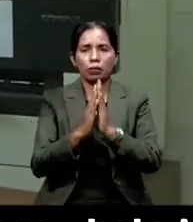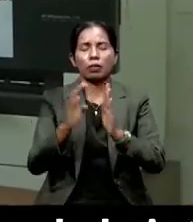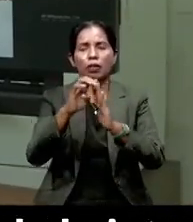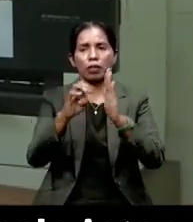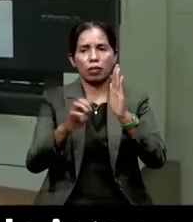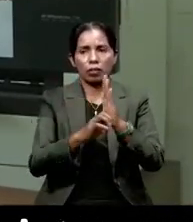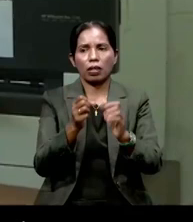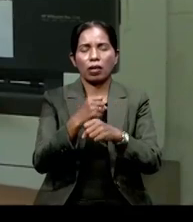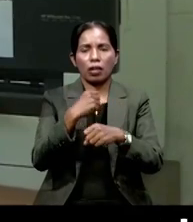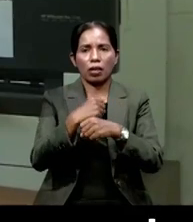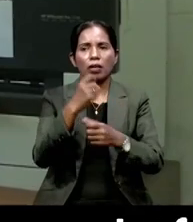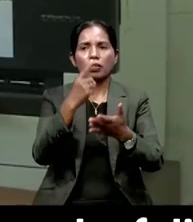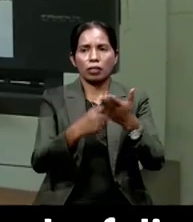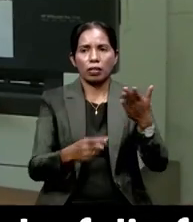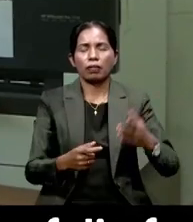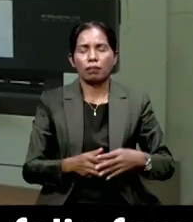halu saída.